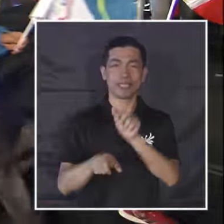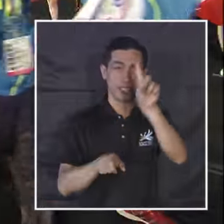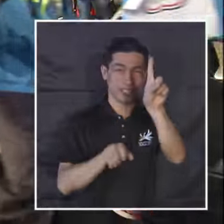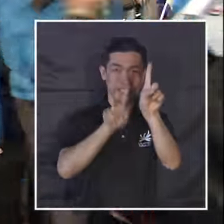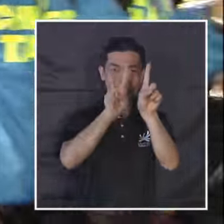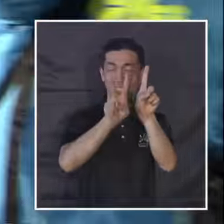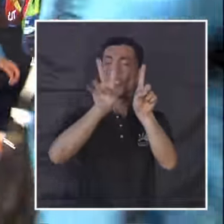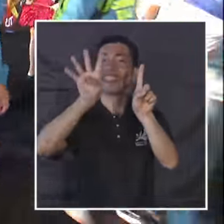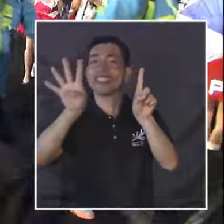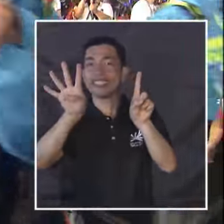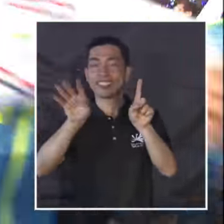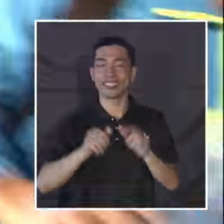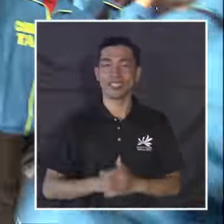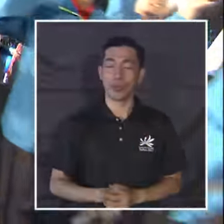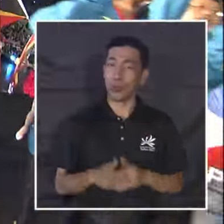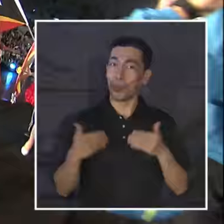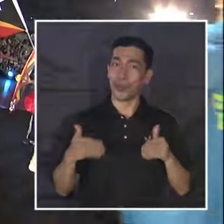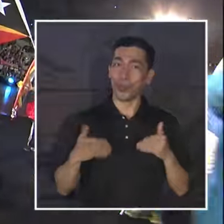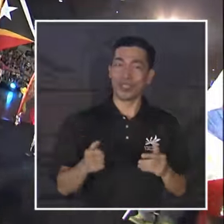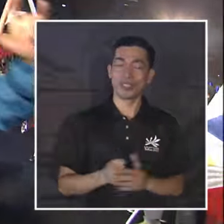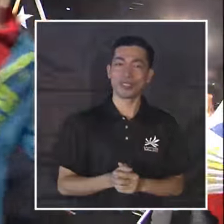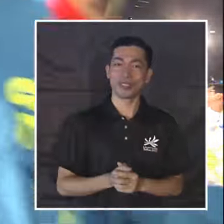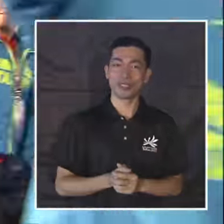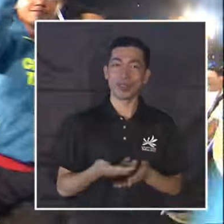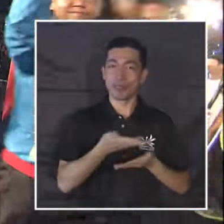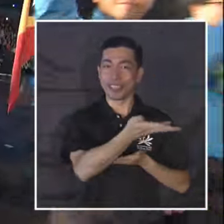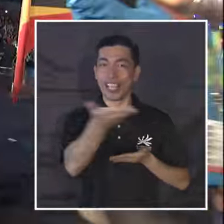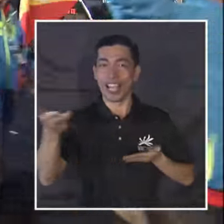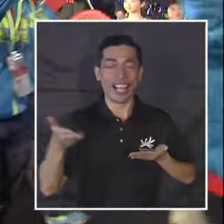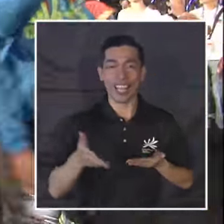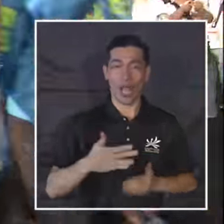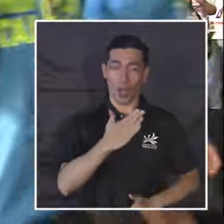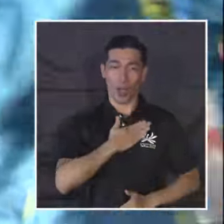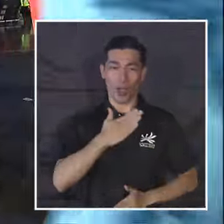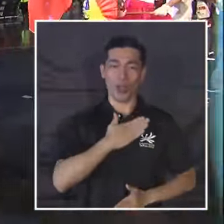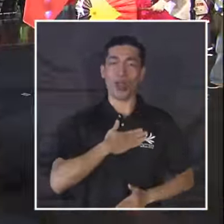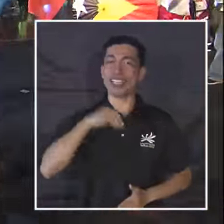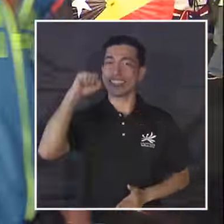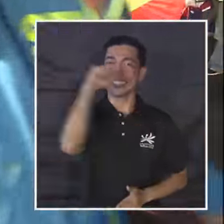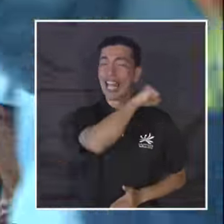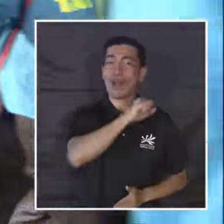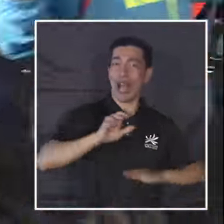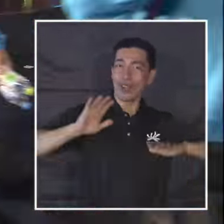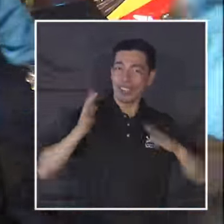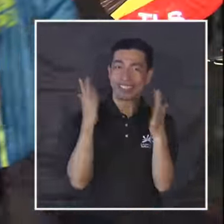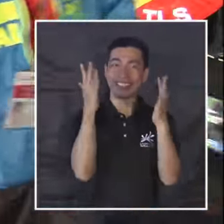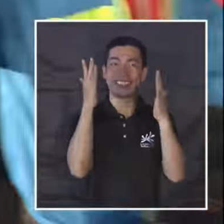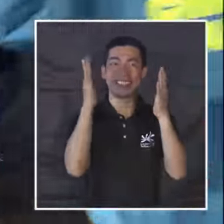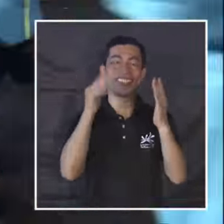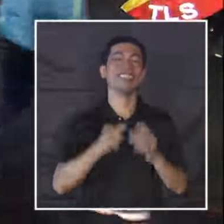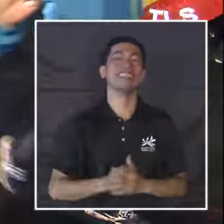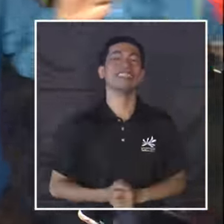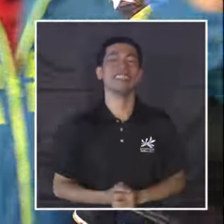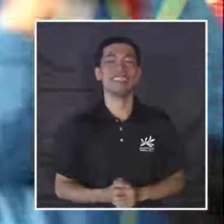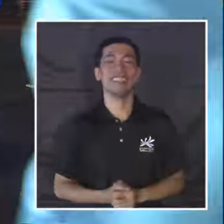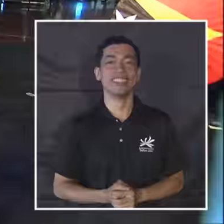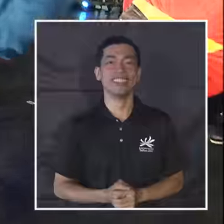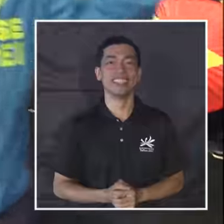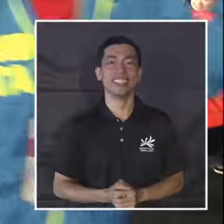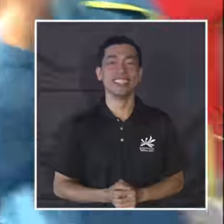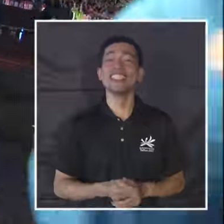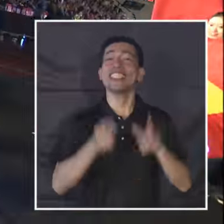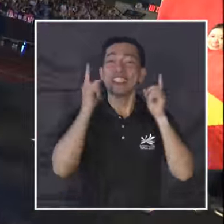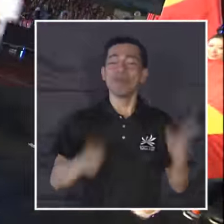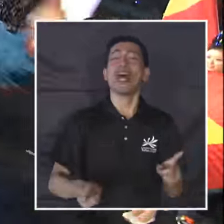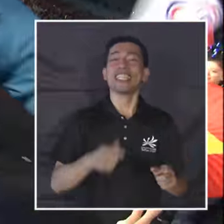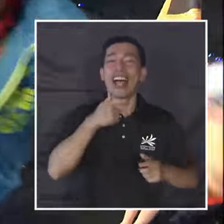选手，我们给我们自己的地主队加油打气。 现场的同学们，你们的尖叫声这个时